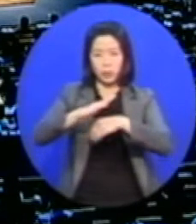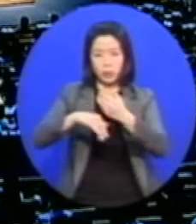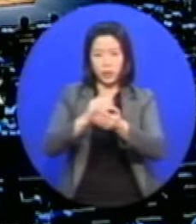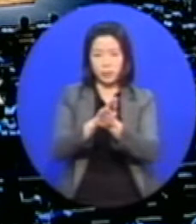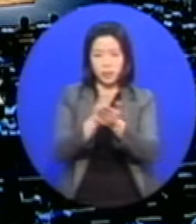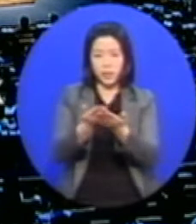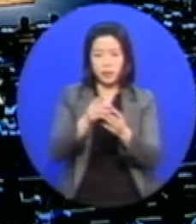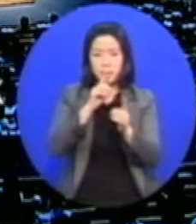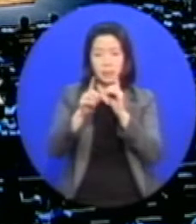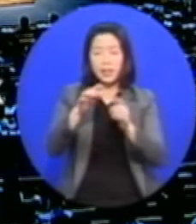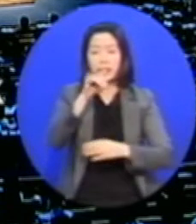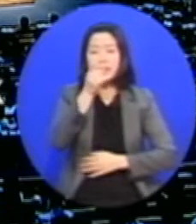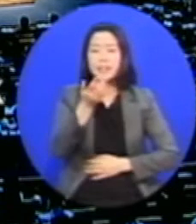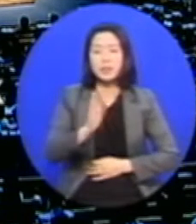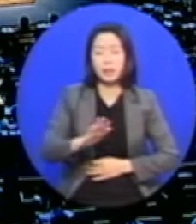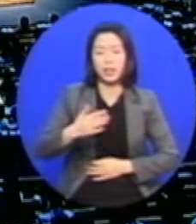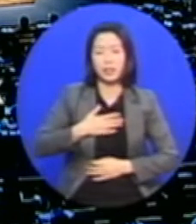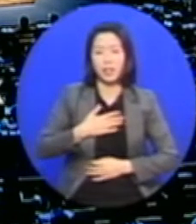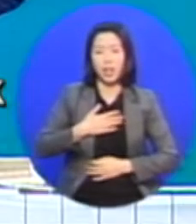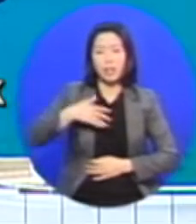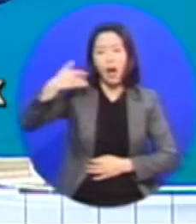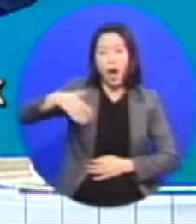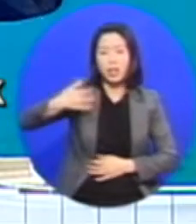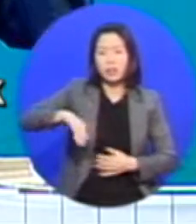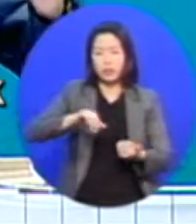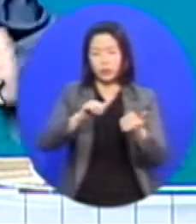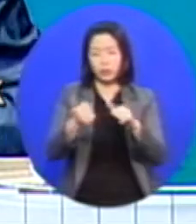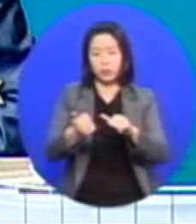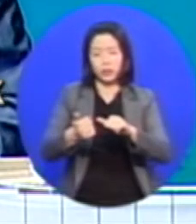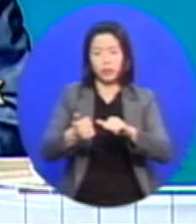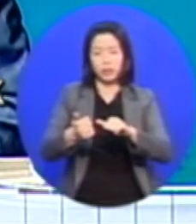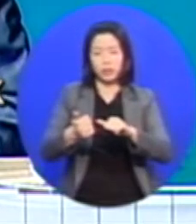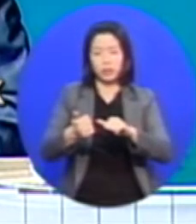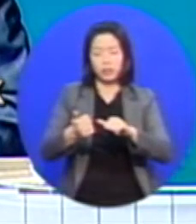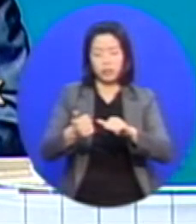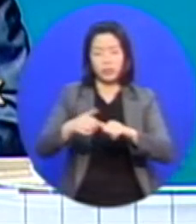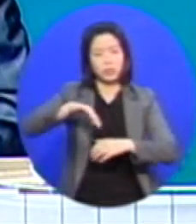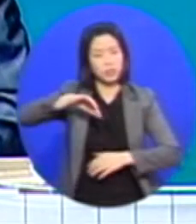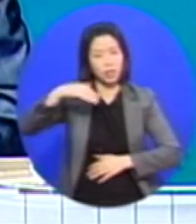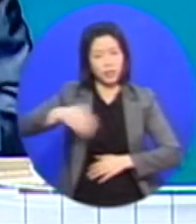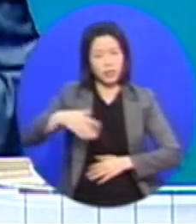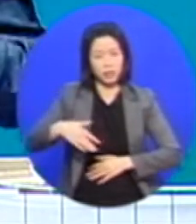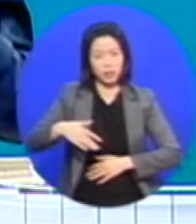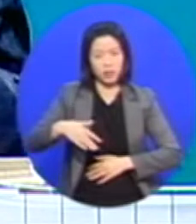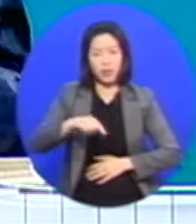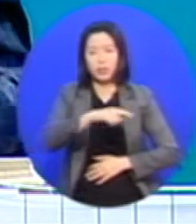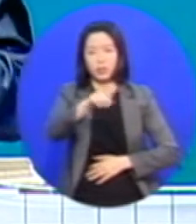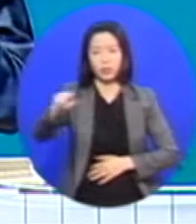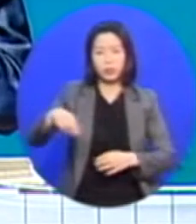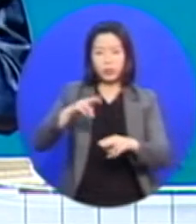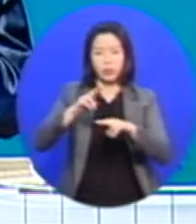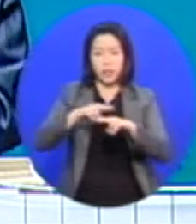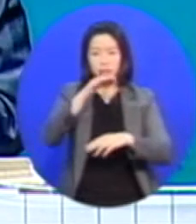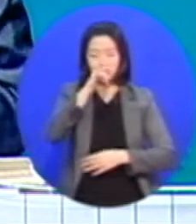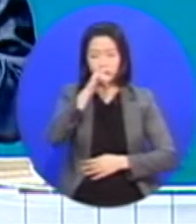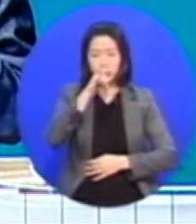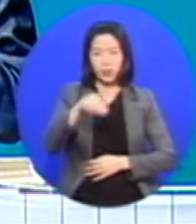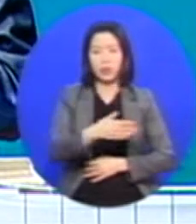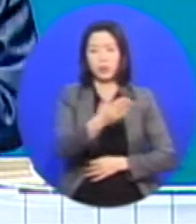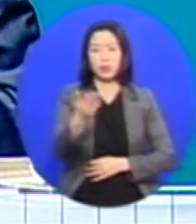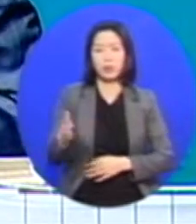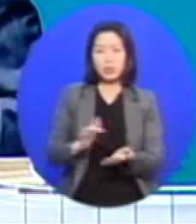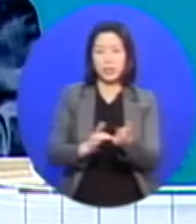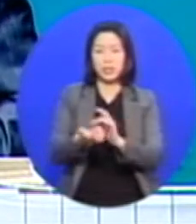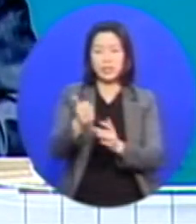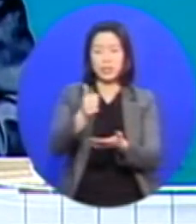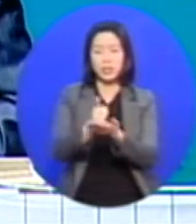나는 안 죽었어 이렇게 생각하는 사람이 자리에 있잖아요 여러분은 여러분이 정말 예수님과 함께